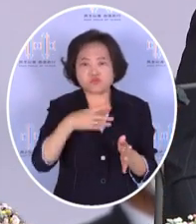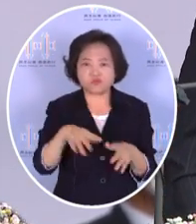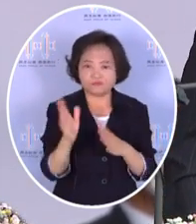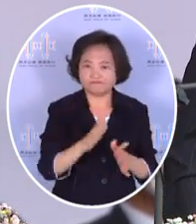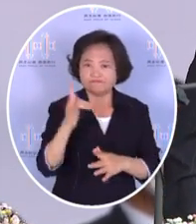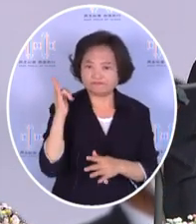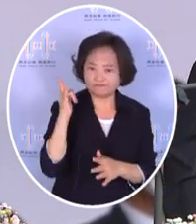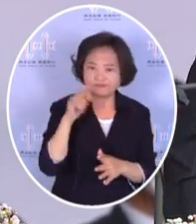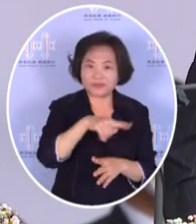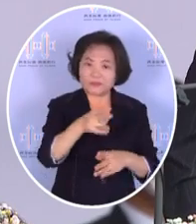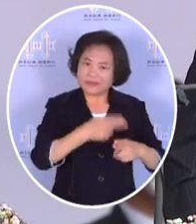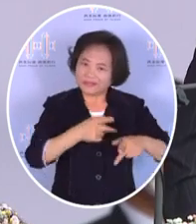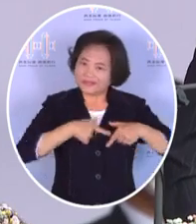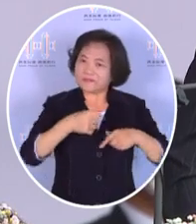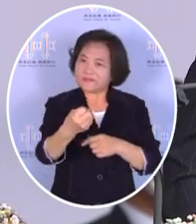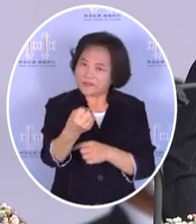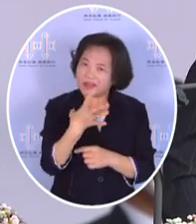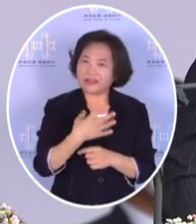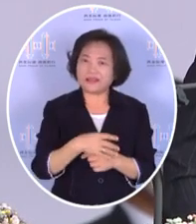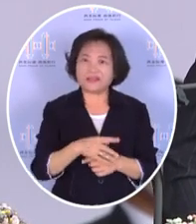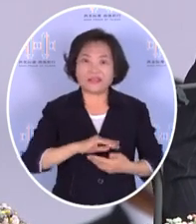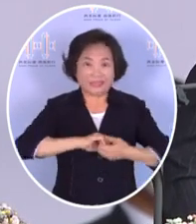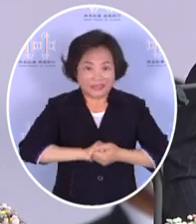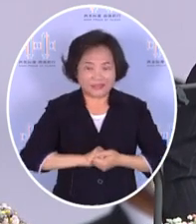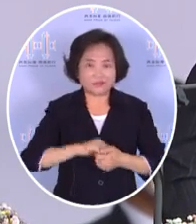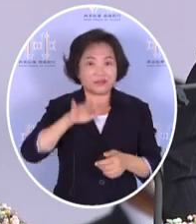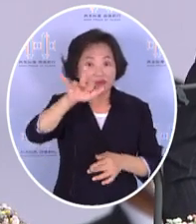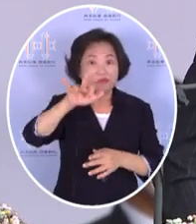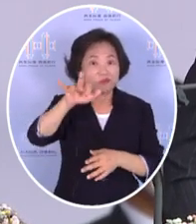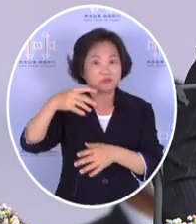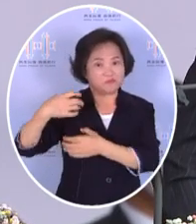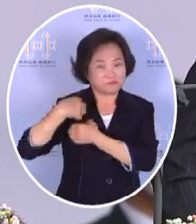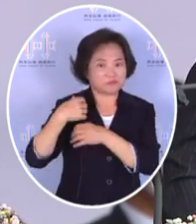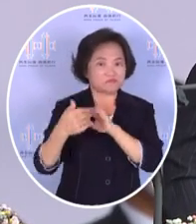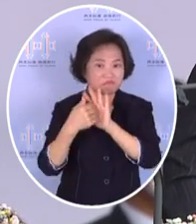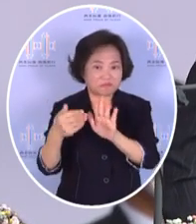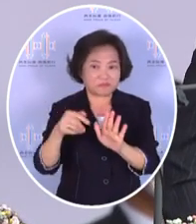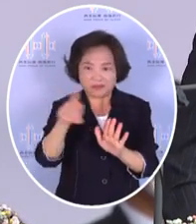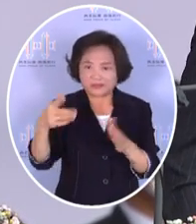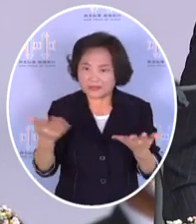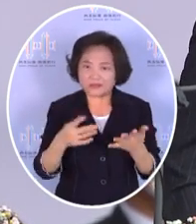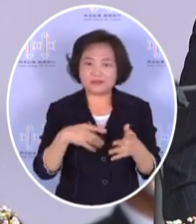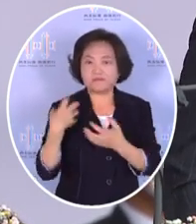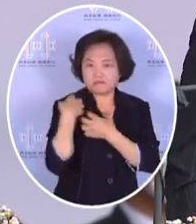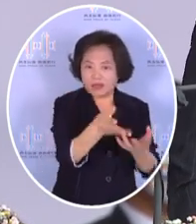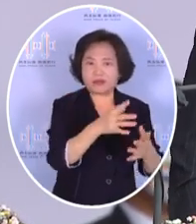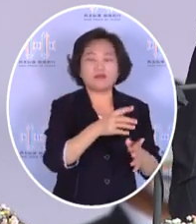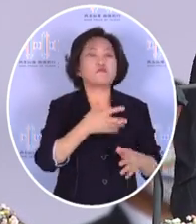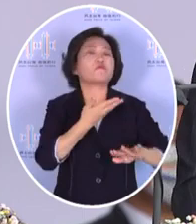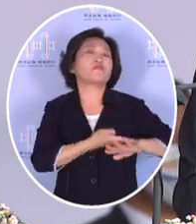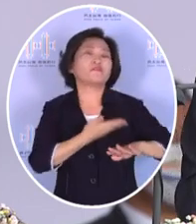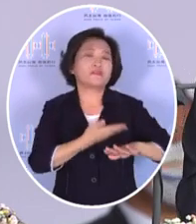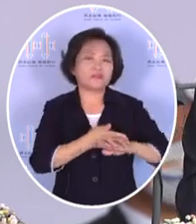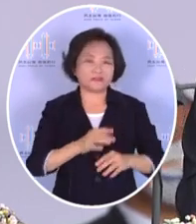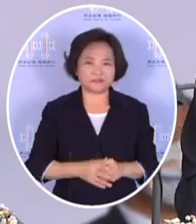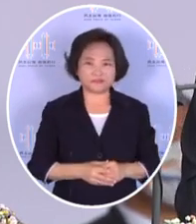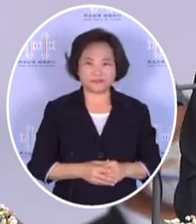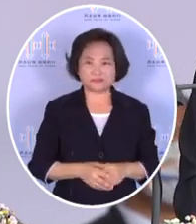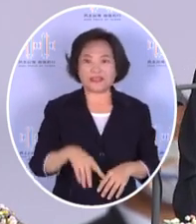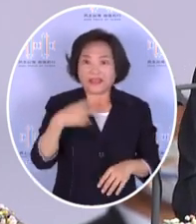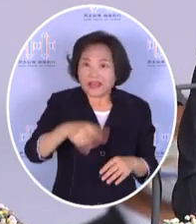充满信心地告诉我，务必将空防交给空军。我也记